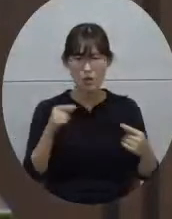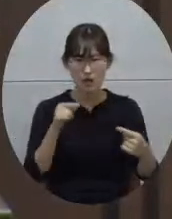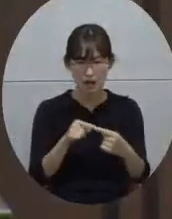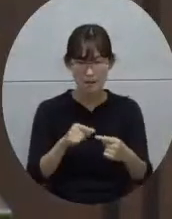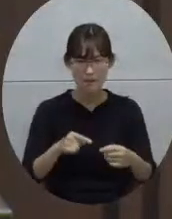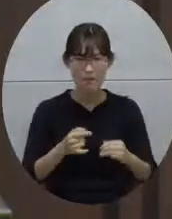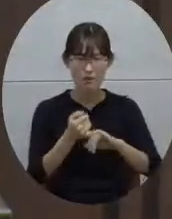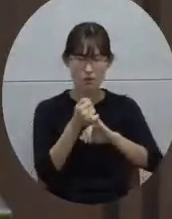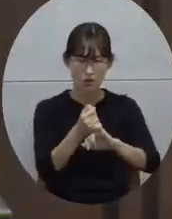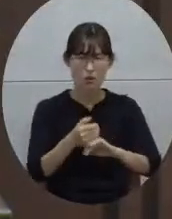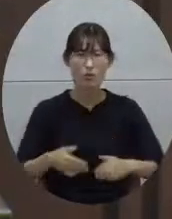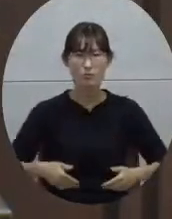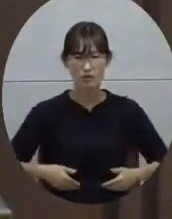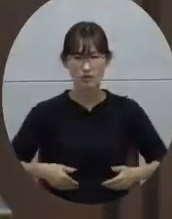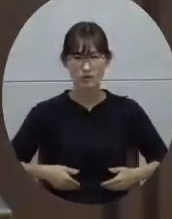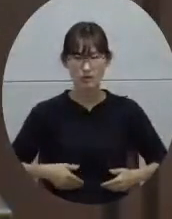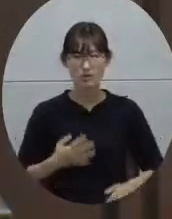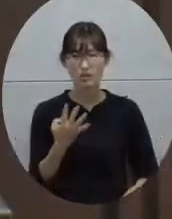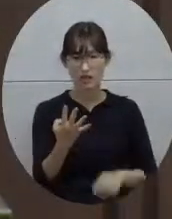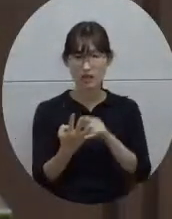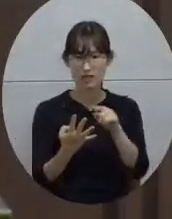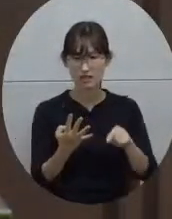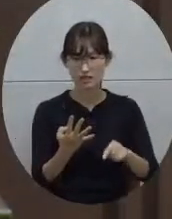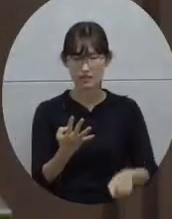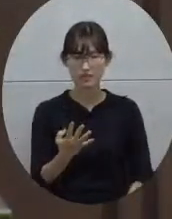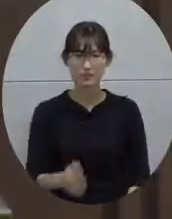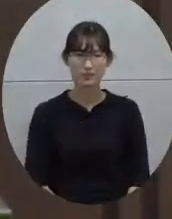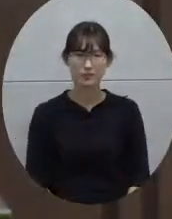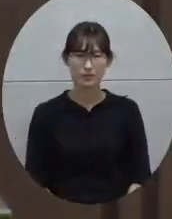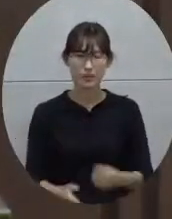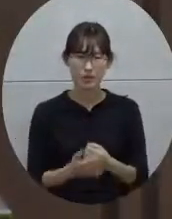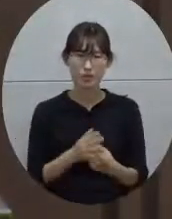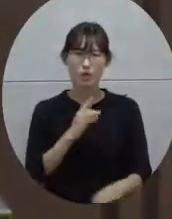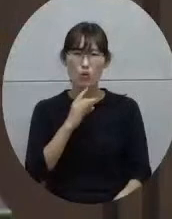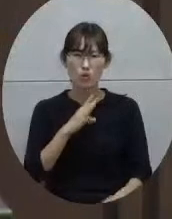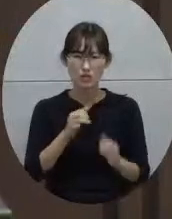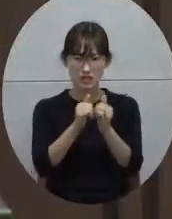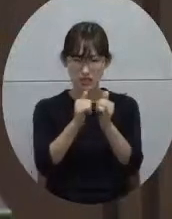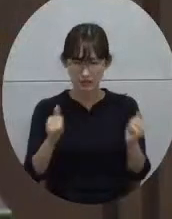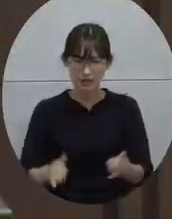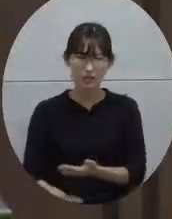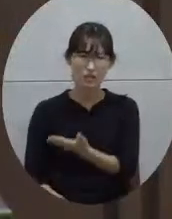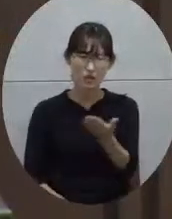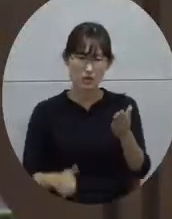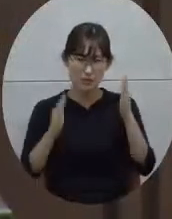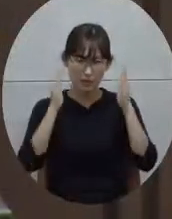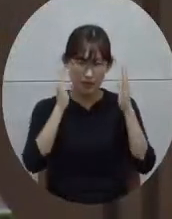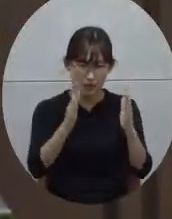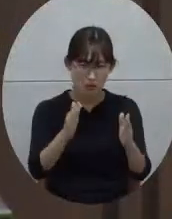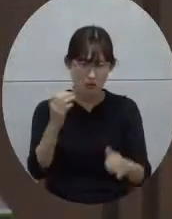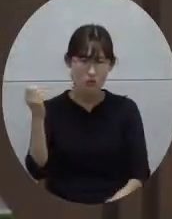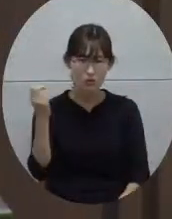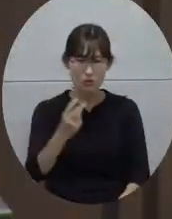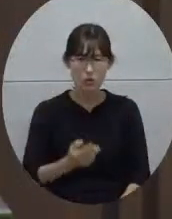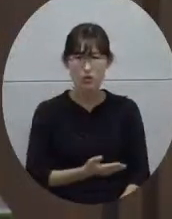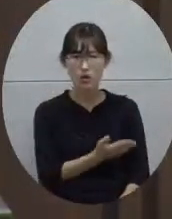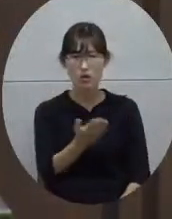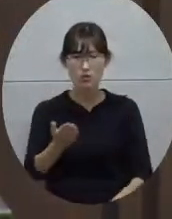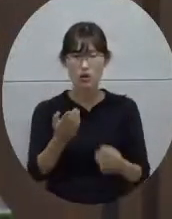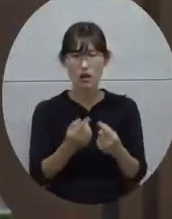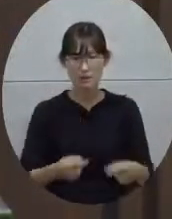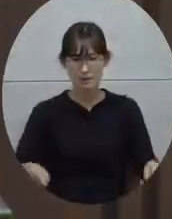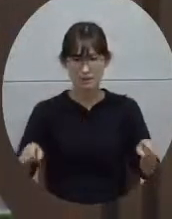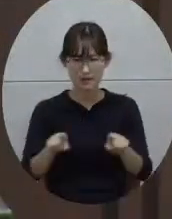필요합니다. 소통과 공감은 오직 시민만 바라보며 시민 여러분과 늘